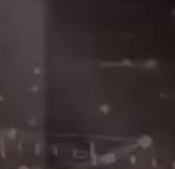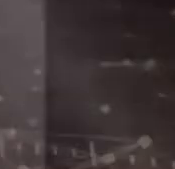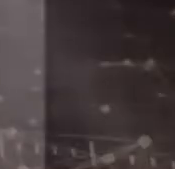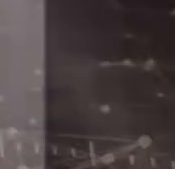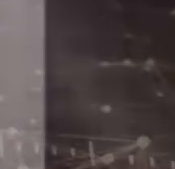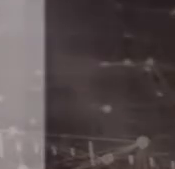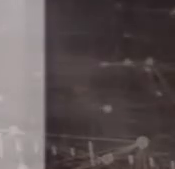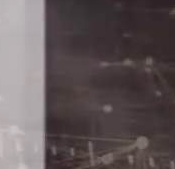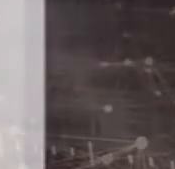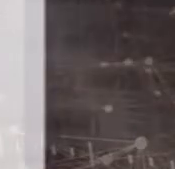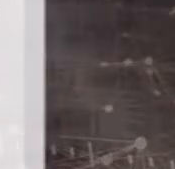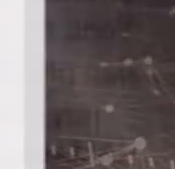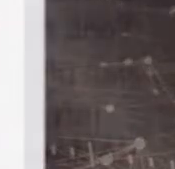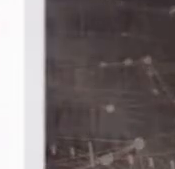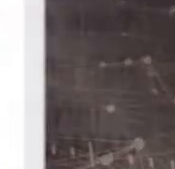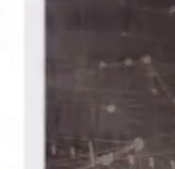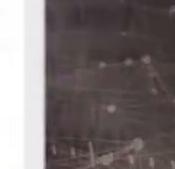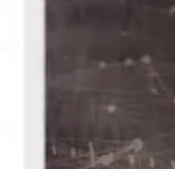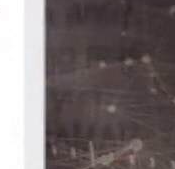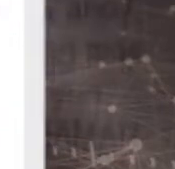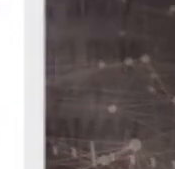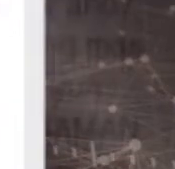ex-girlfriend.